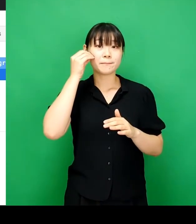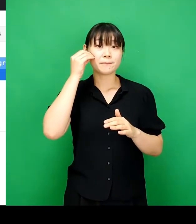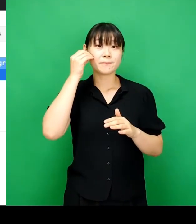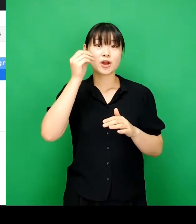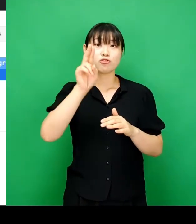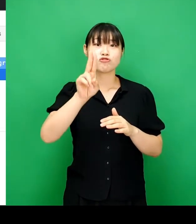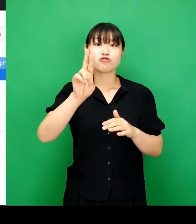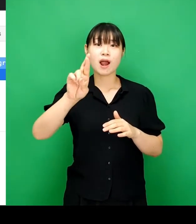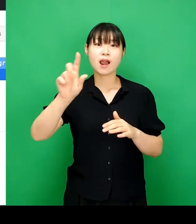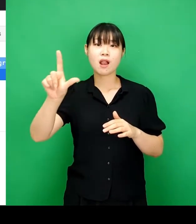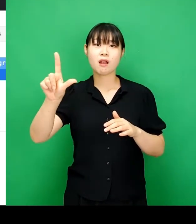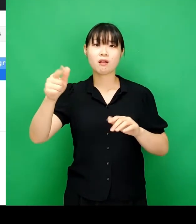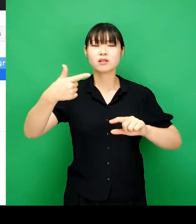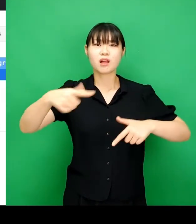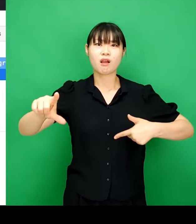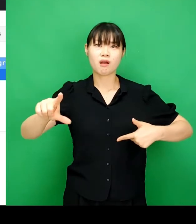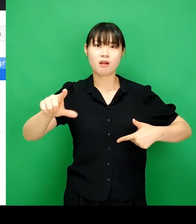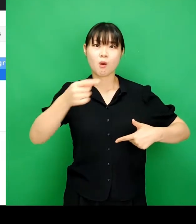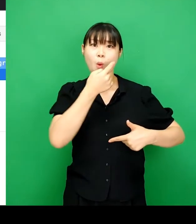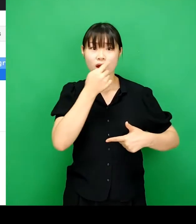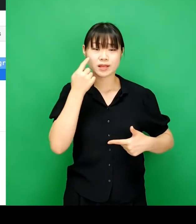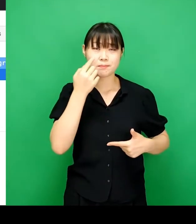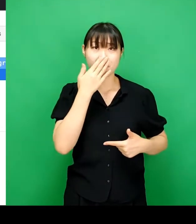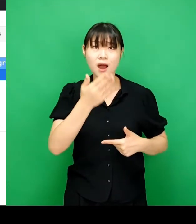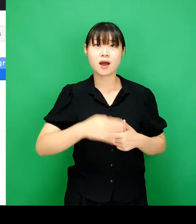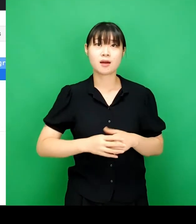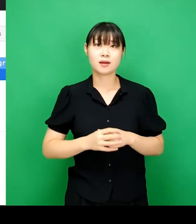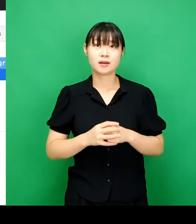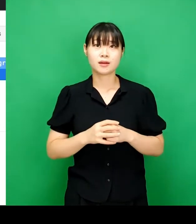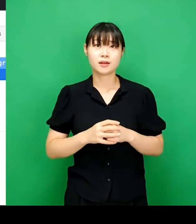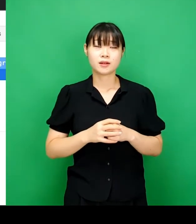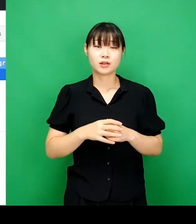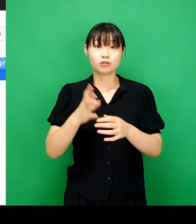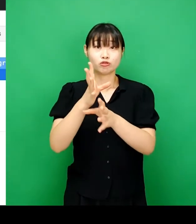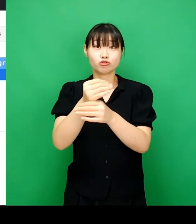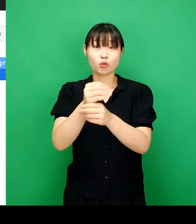주소창에 있는 URL과 다르다는 것을 알 수 있습니다.